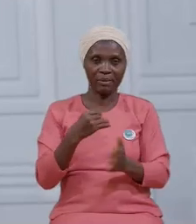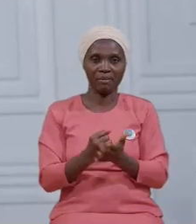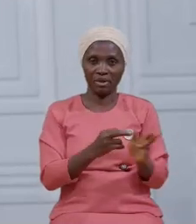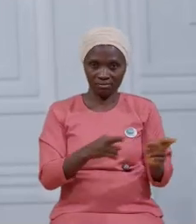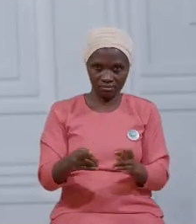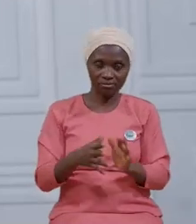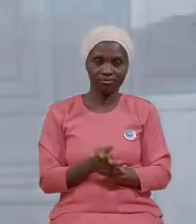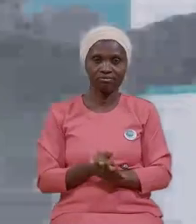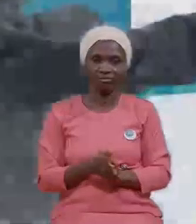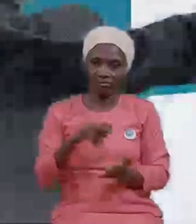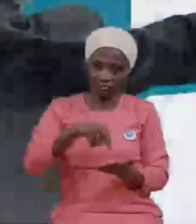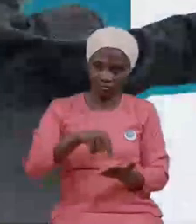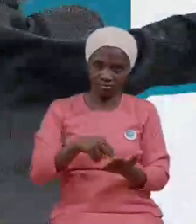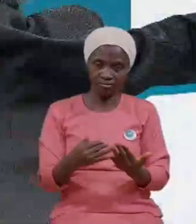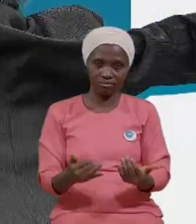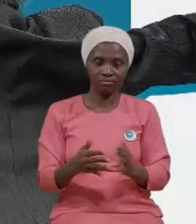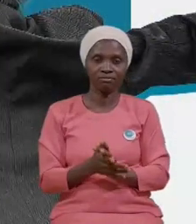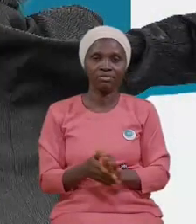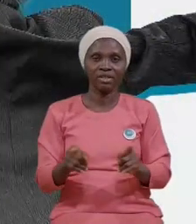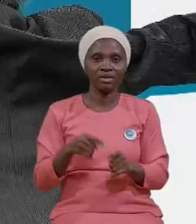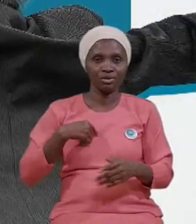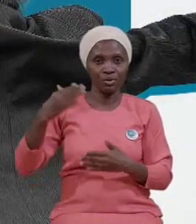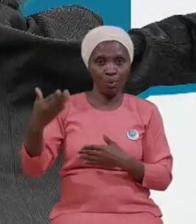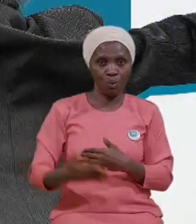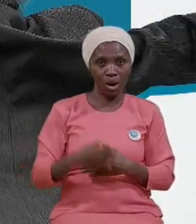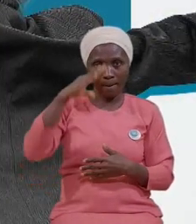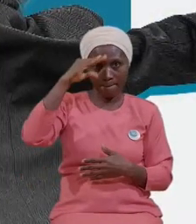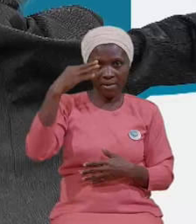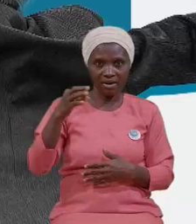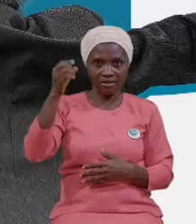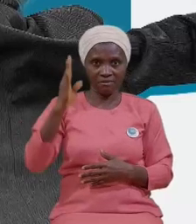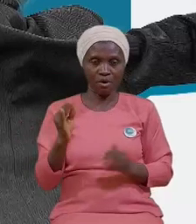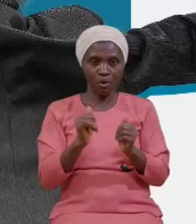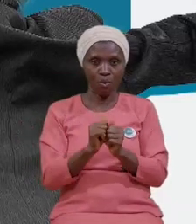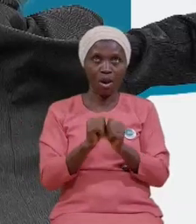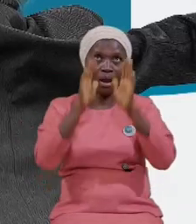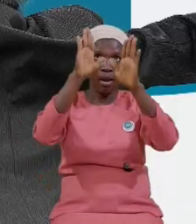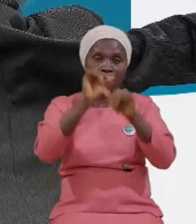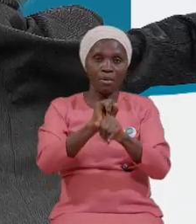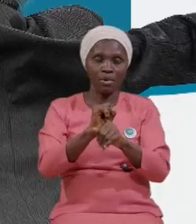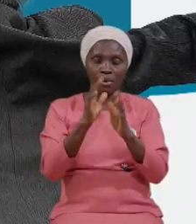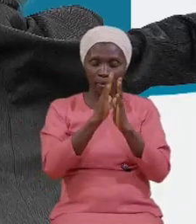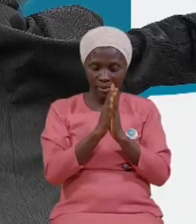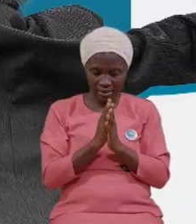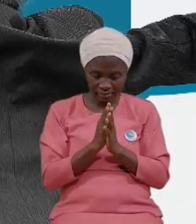Levons-nous comme nous accueillons l'homme de Dieu pour la prière de miracle. Gloire à Dieu!